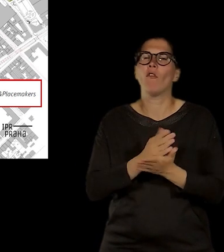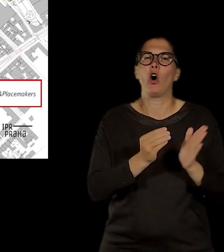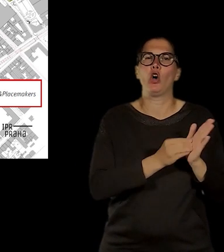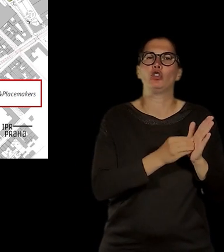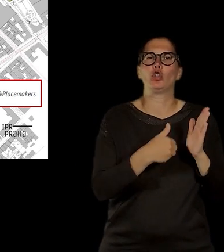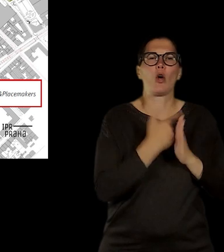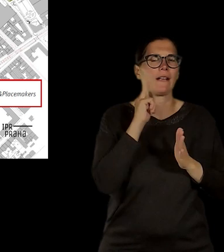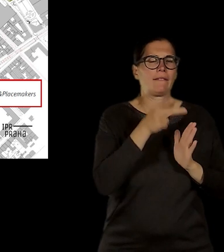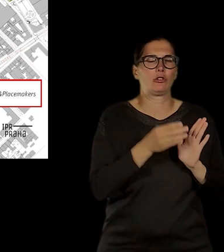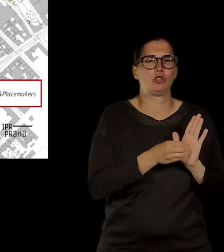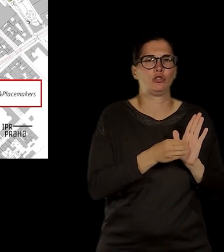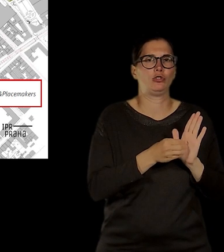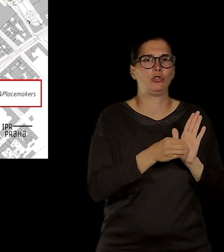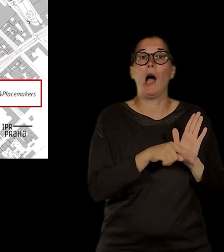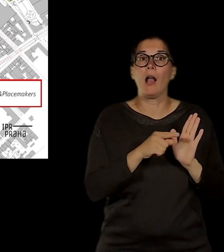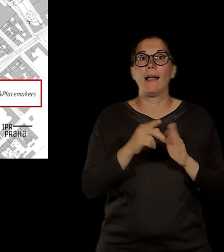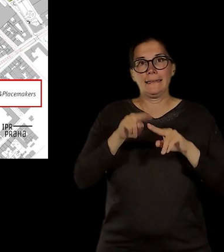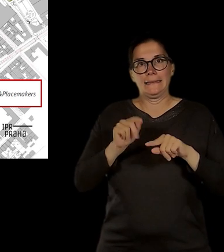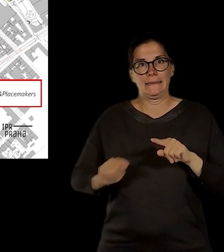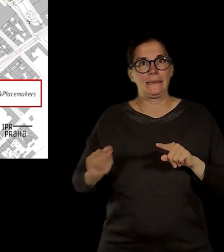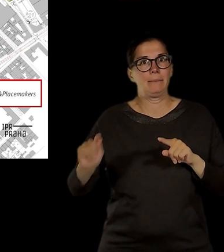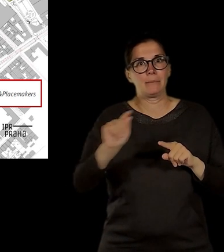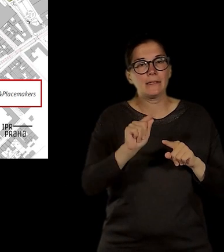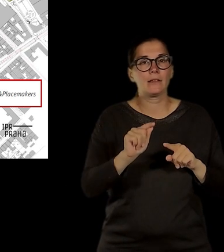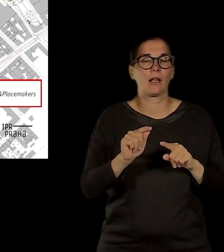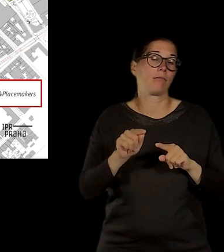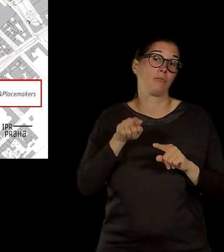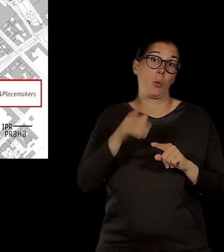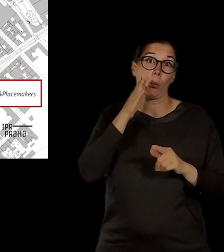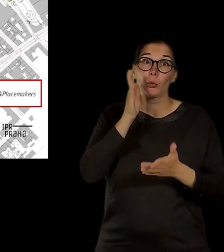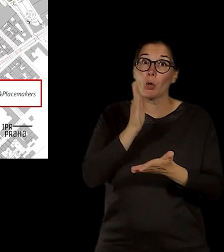ten ještě neznáme, ale cílový stav, který nastane třeba v roce